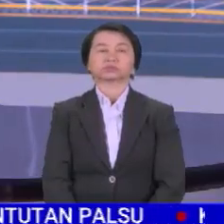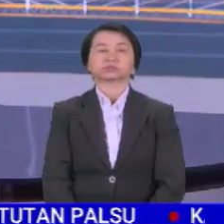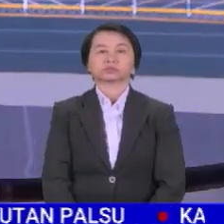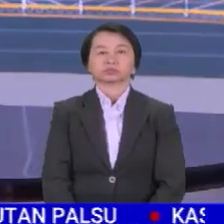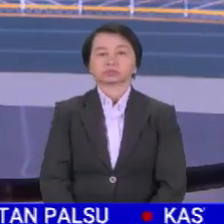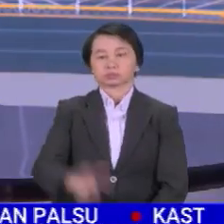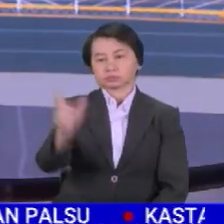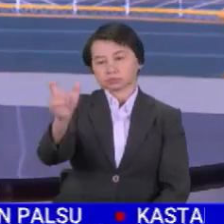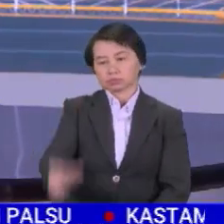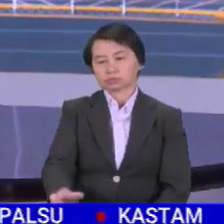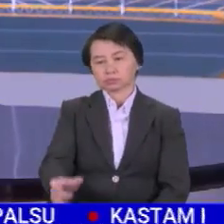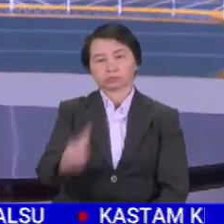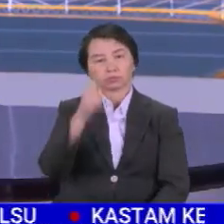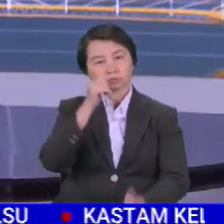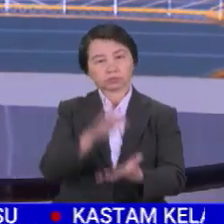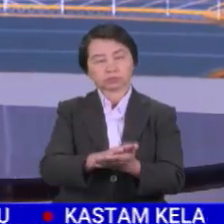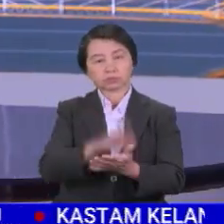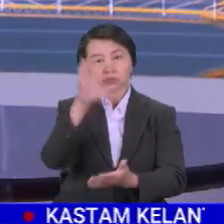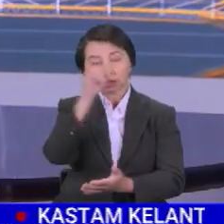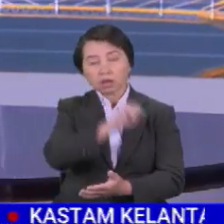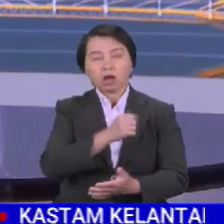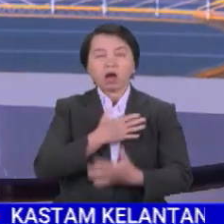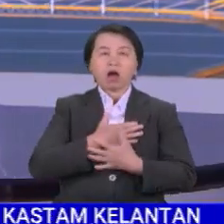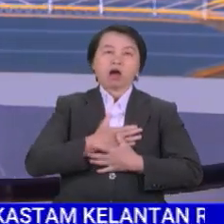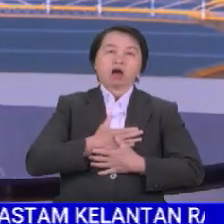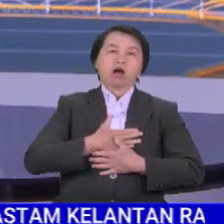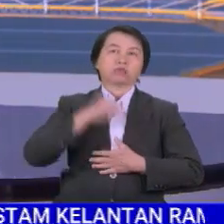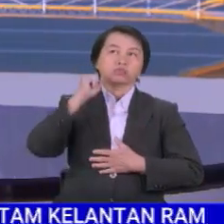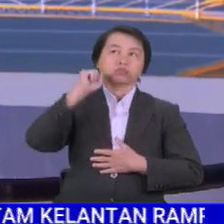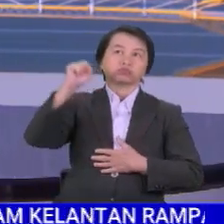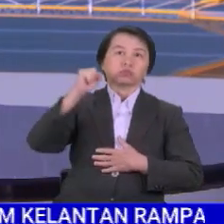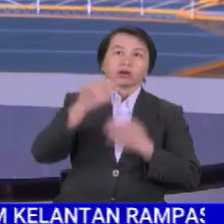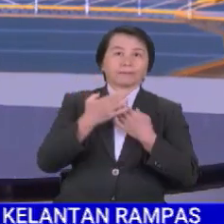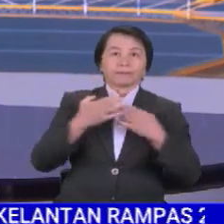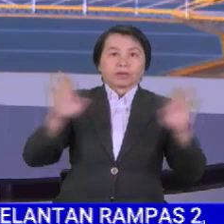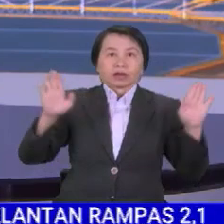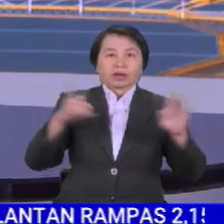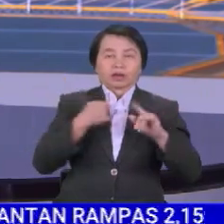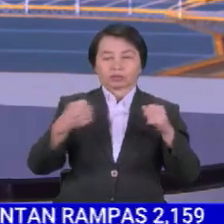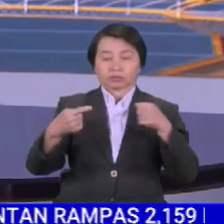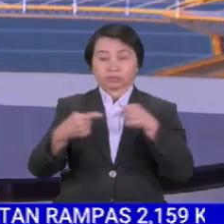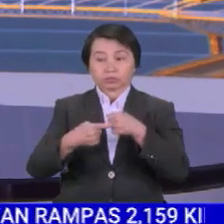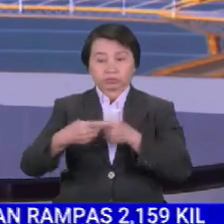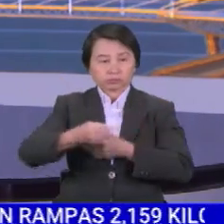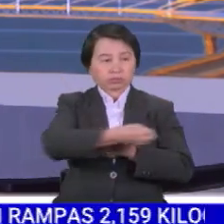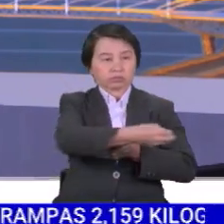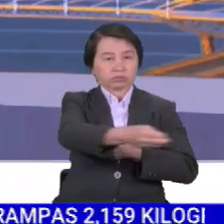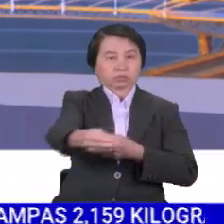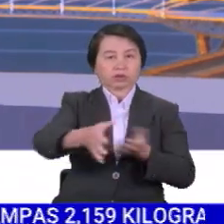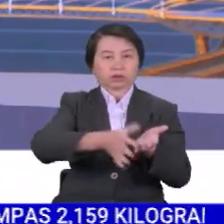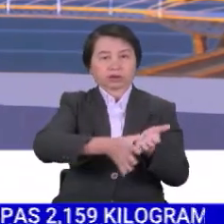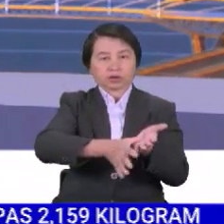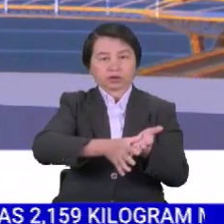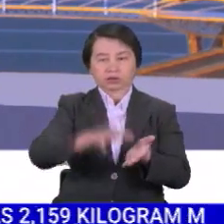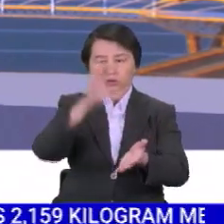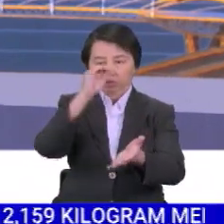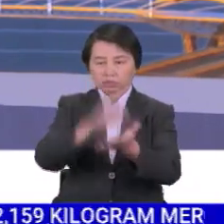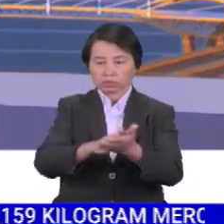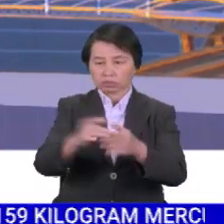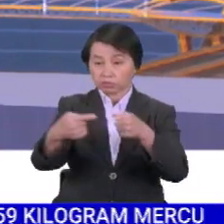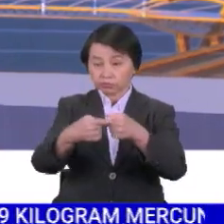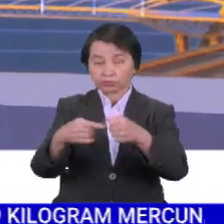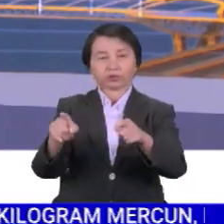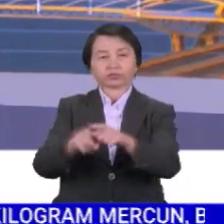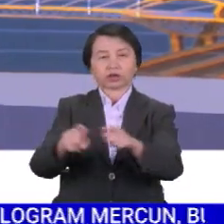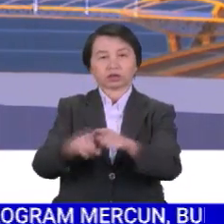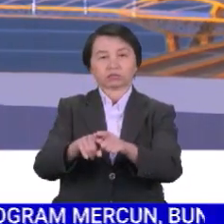seorang Suri rumah terlepas hukuman gantung selepas dilepaskan daripada tuduhan mengedar dada suaminya yang tidak Allah